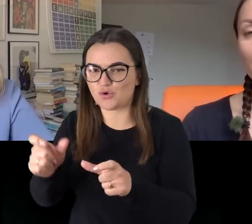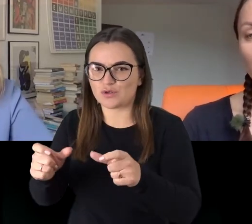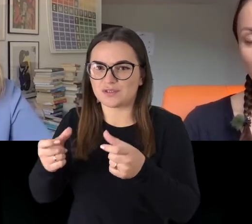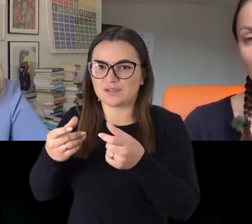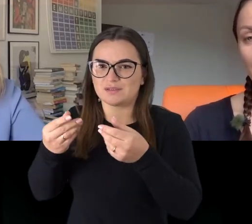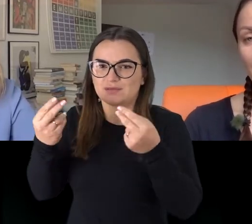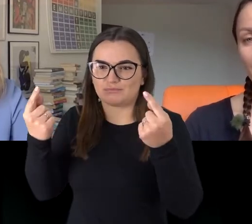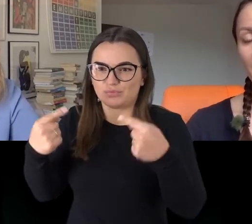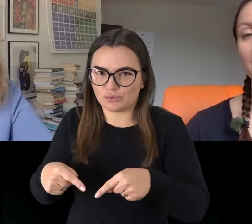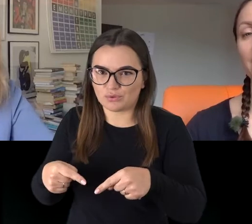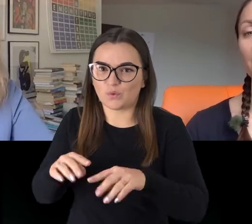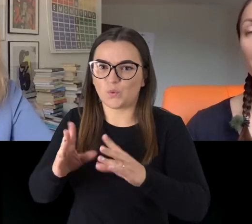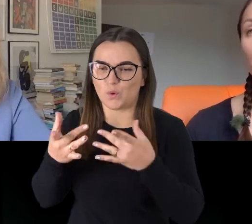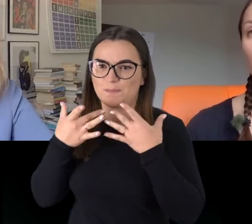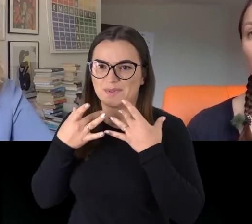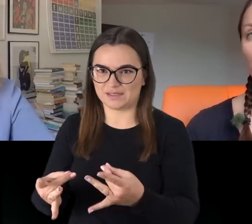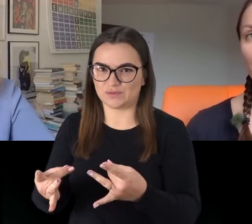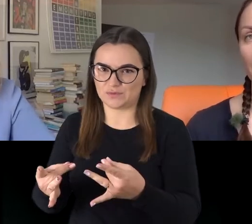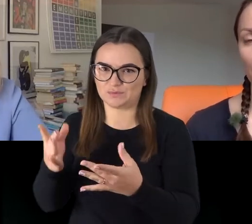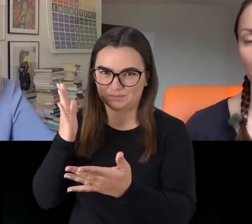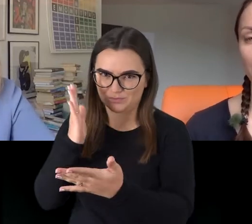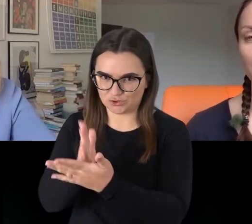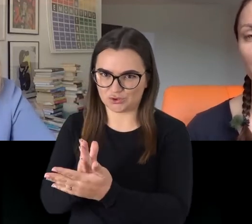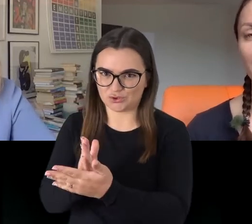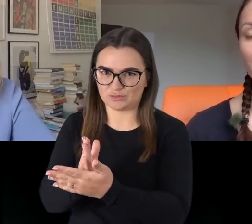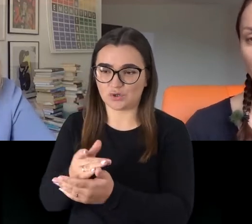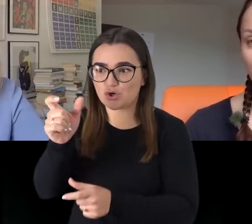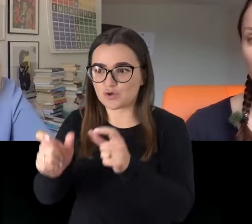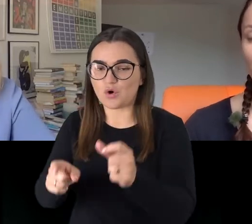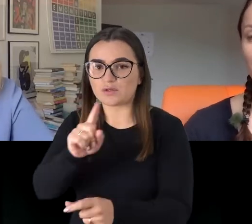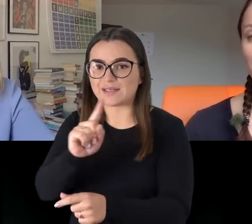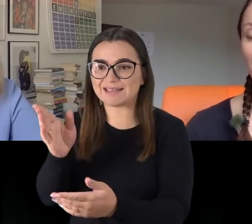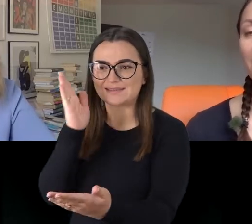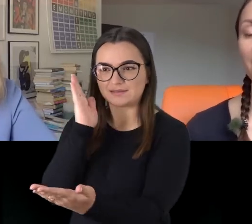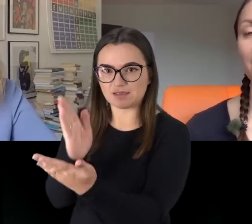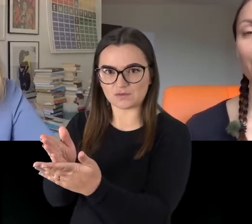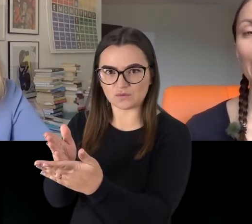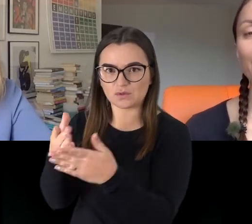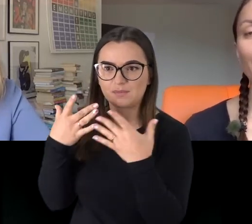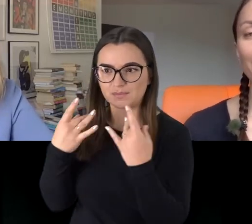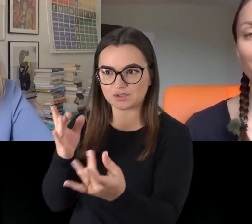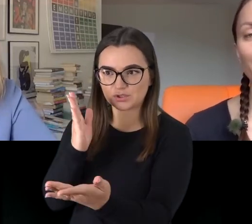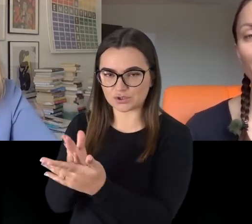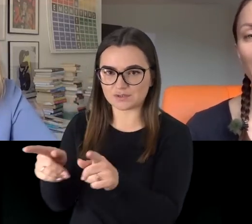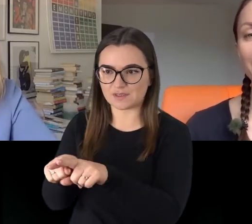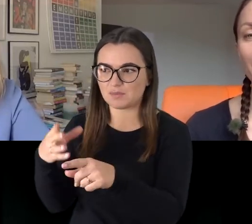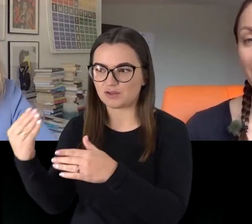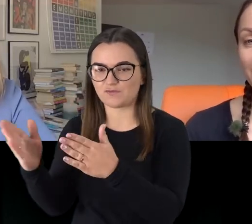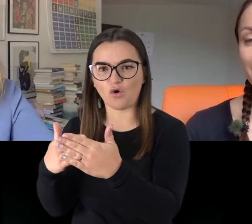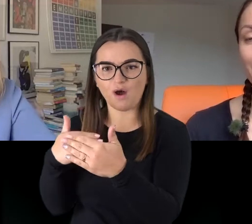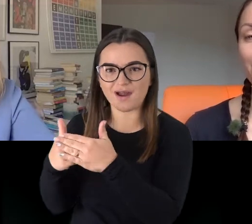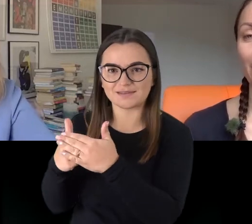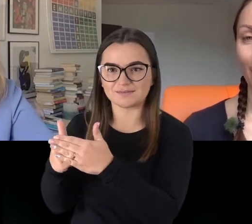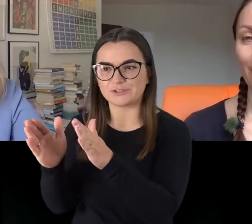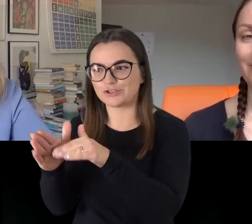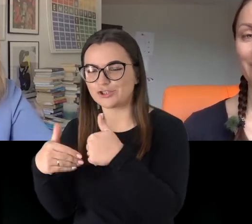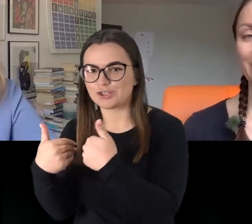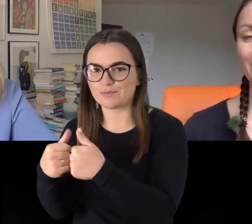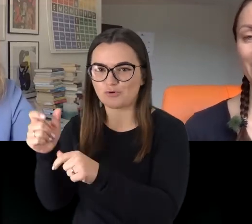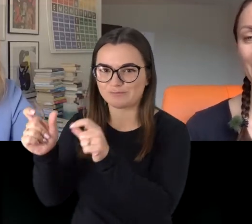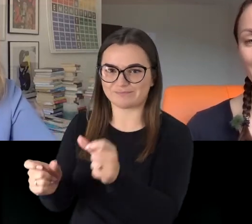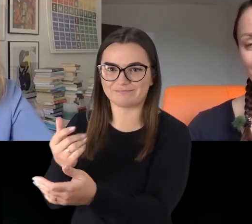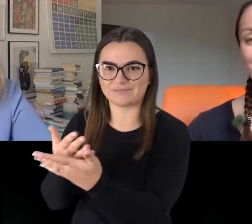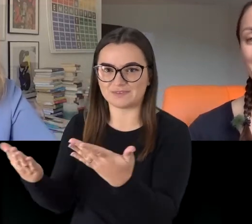su priklausomybėmis. Ir ne tik tiems žmonėms, kurie tiesiogiai su to susiję, bet taip pat ir jų artimiesiems,